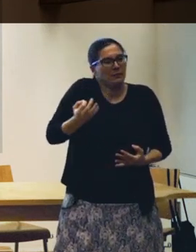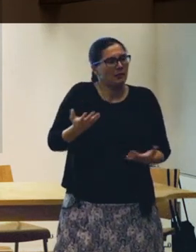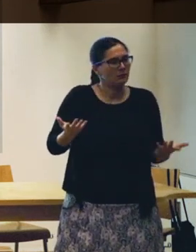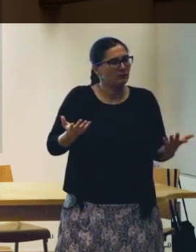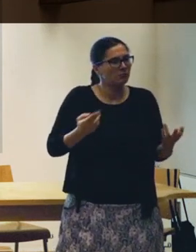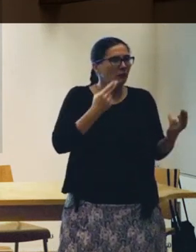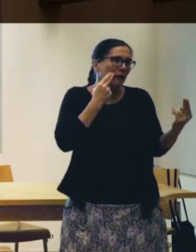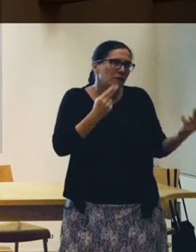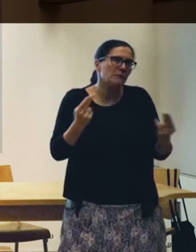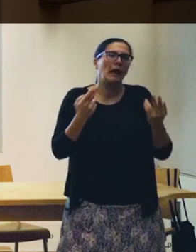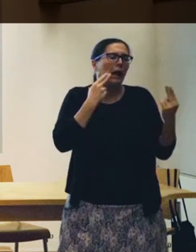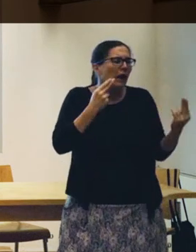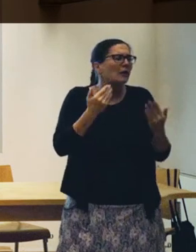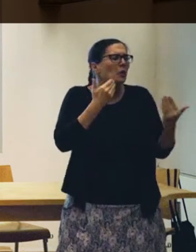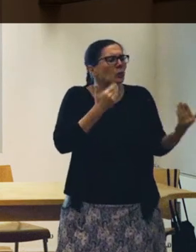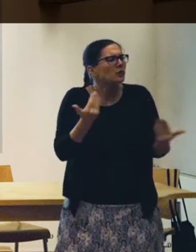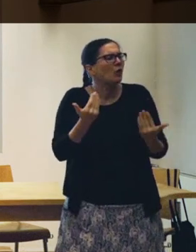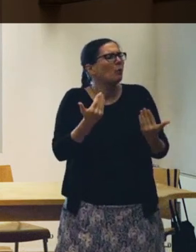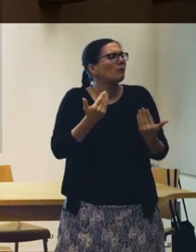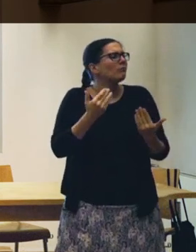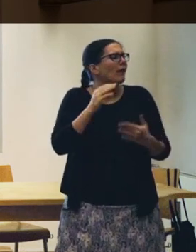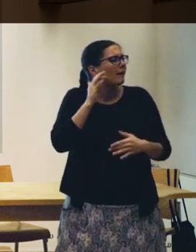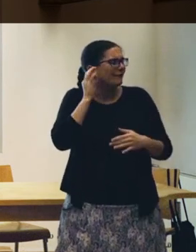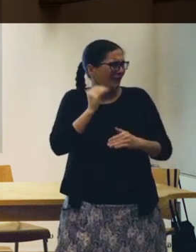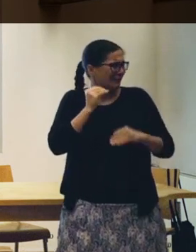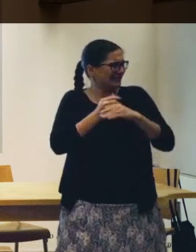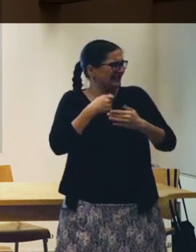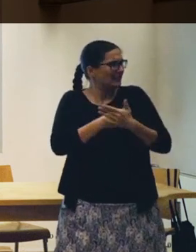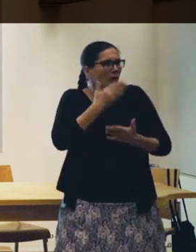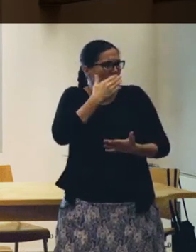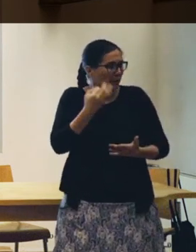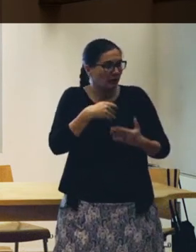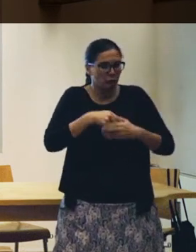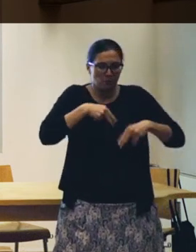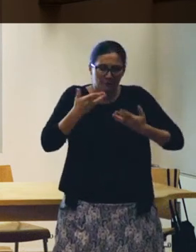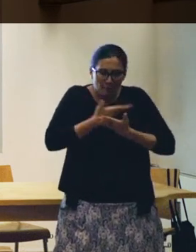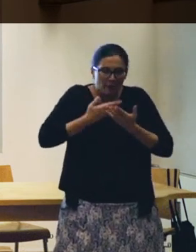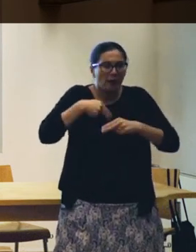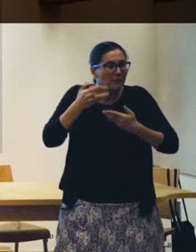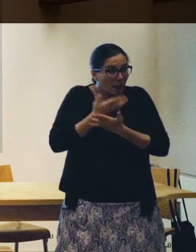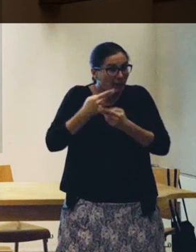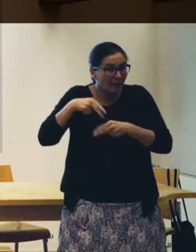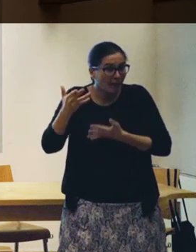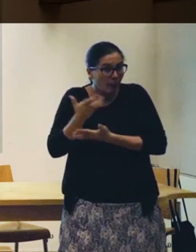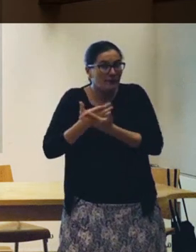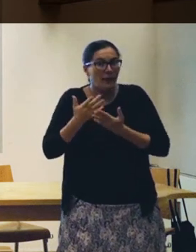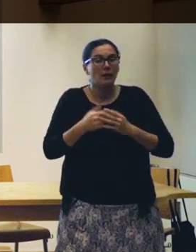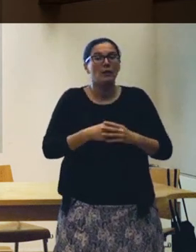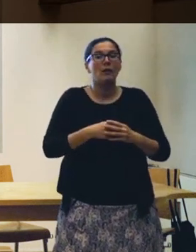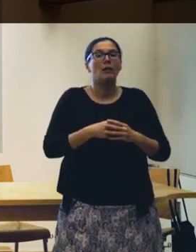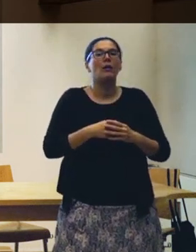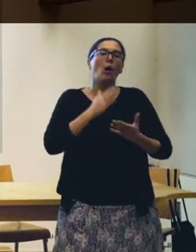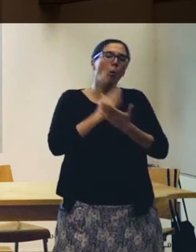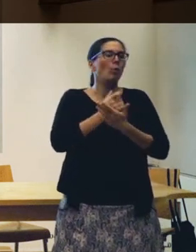A vlastně tahle akce je taky trošku takový pokus ty naše víceméně interní debaty jako učinit